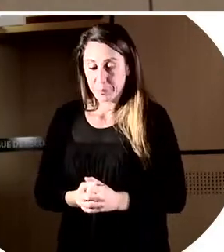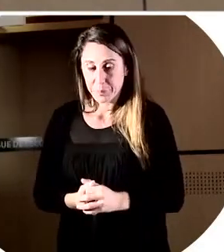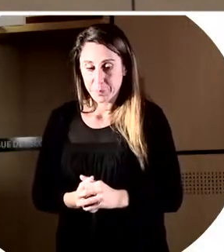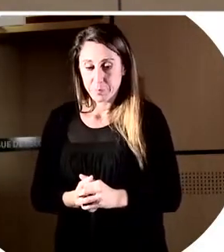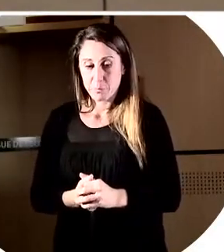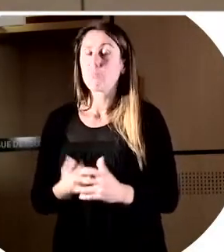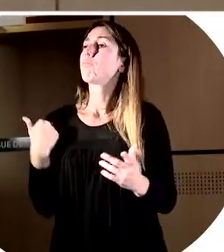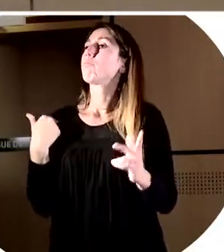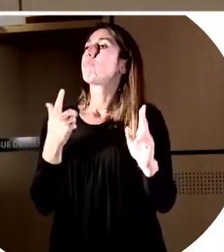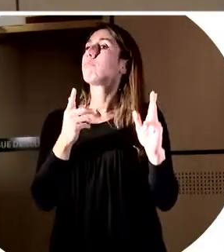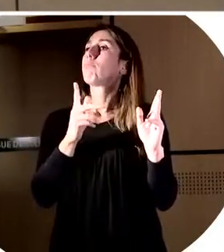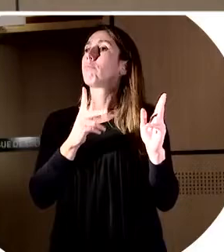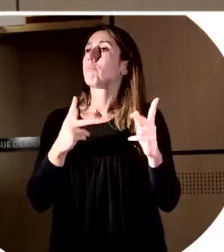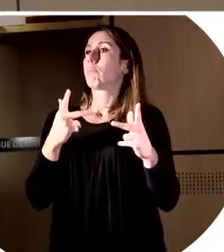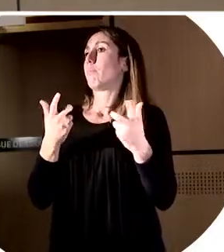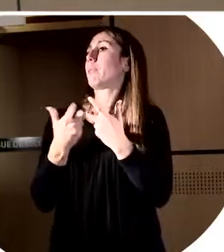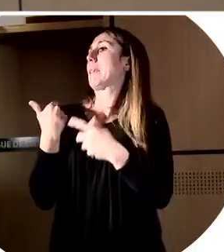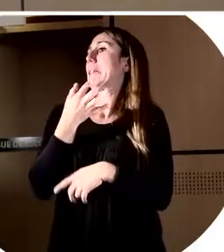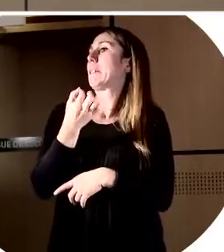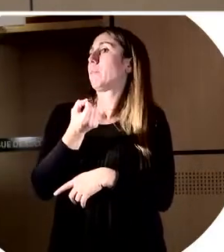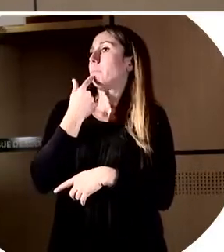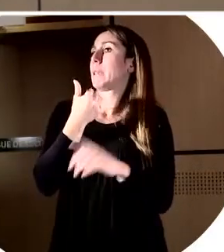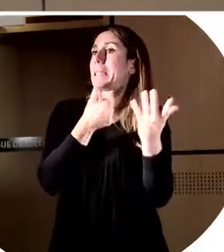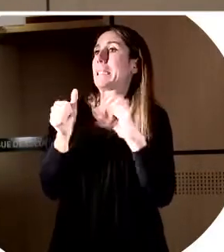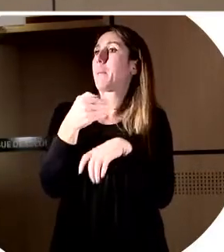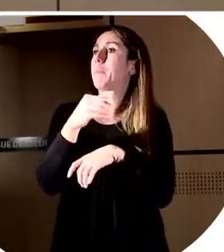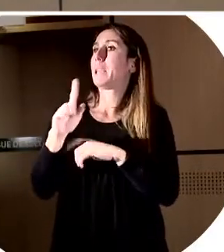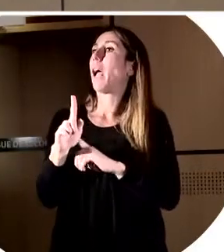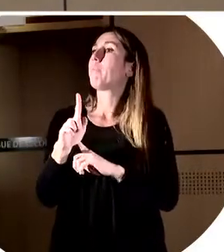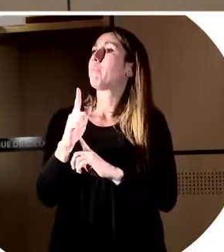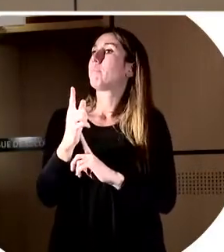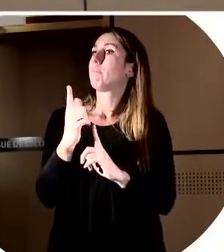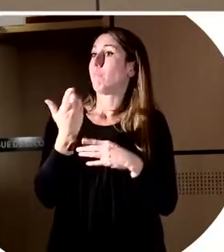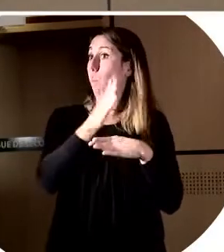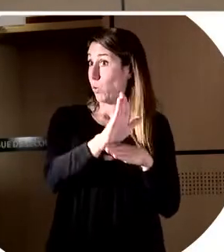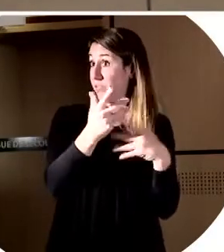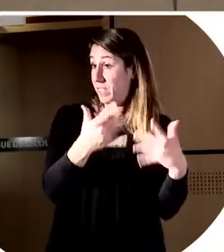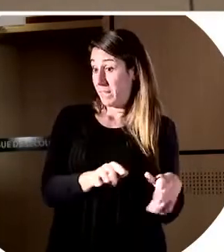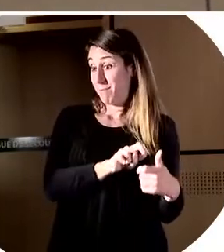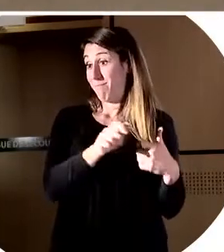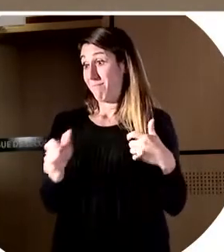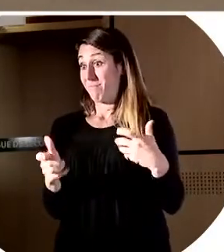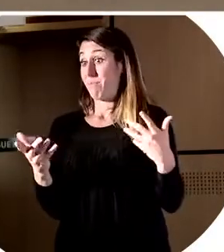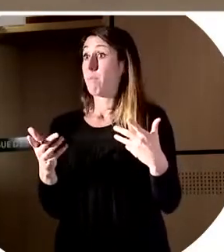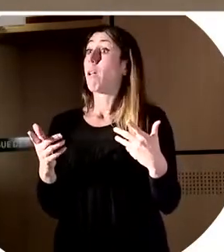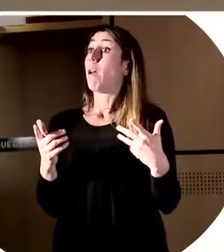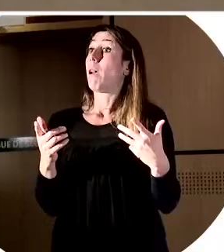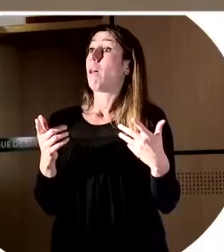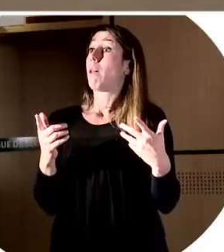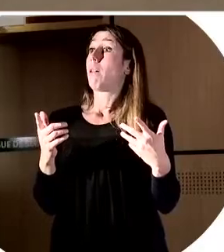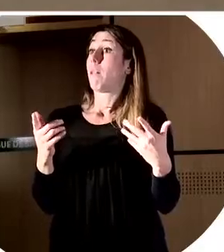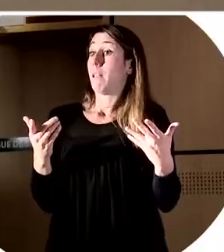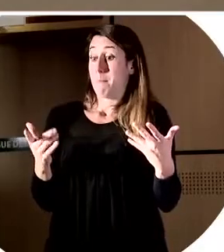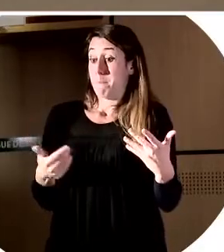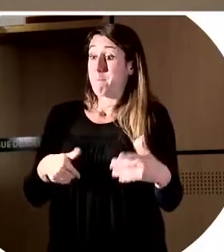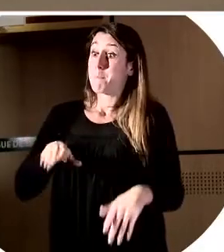passé pour une dose de 600 mg de Glivec, mais bien évidemment, l'évolution de la concentration